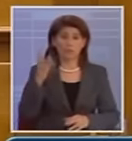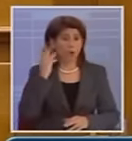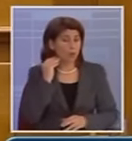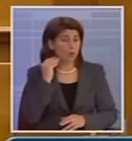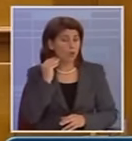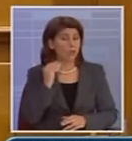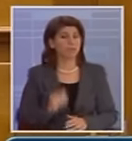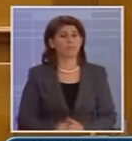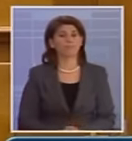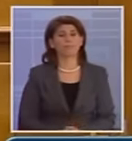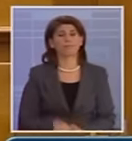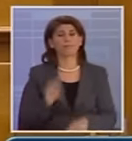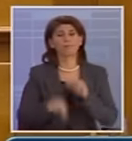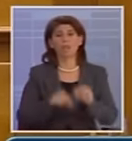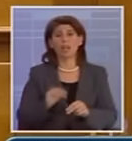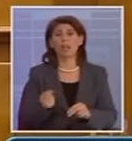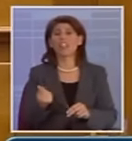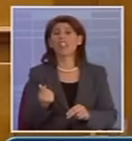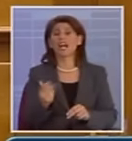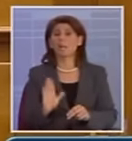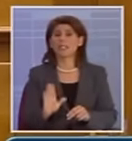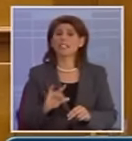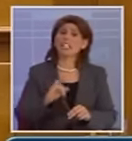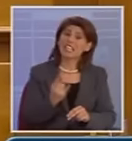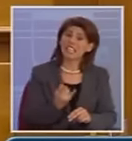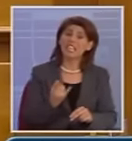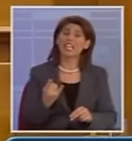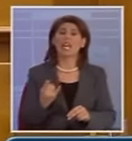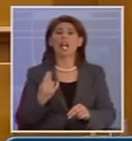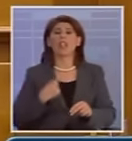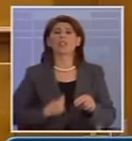ακούγονται για εκλογές της δραχμής ή για δημοψήφισμα.